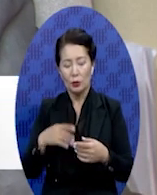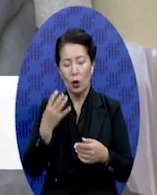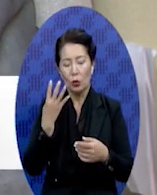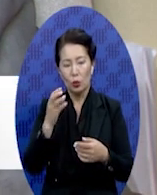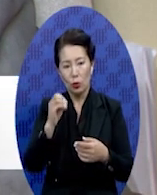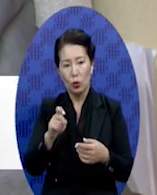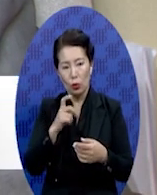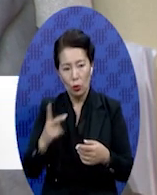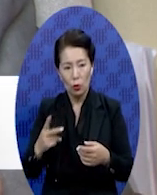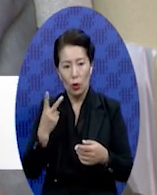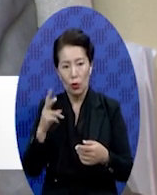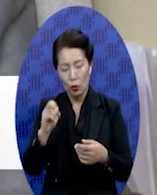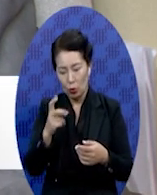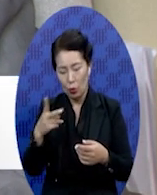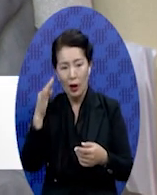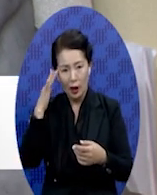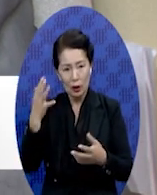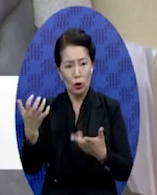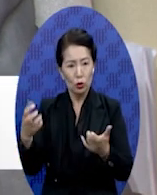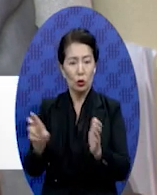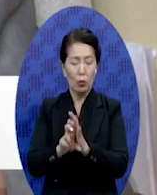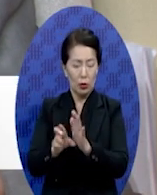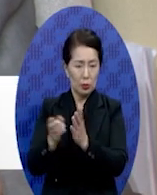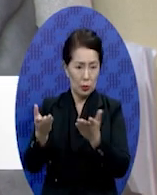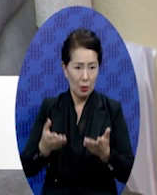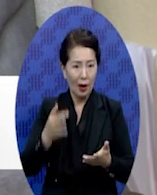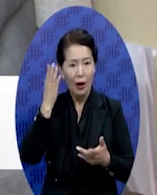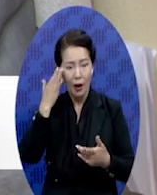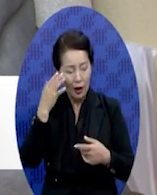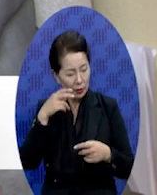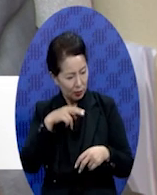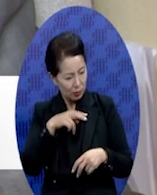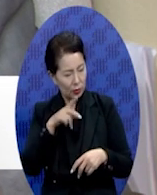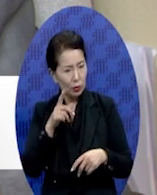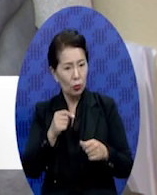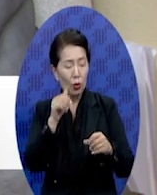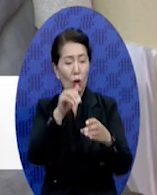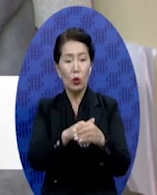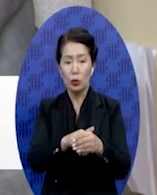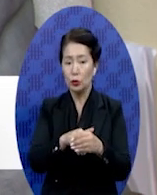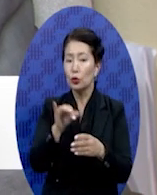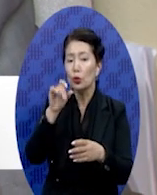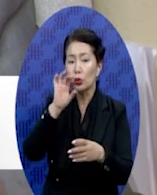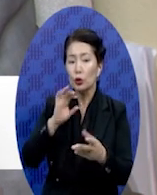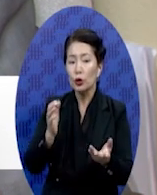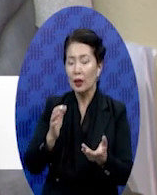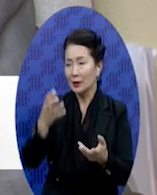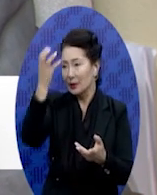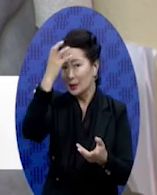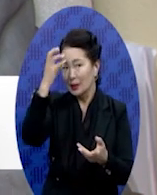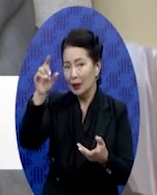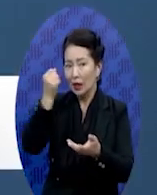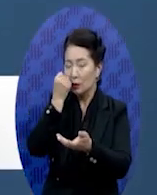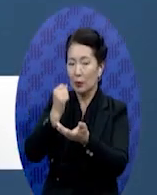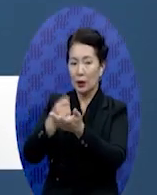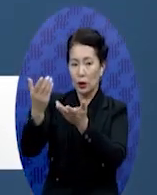2% хүүтэй их усруул гадаадд маш их боломж байна тийм. Тэгэхээр гадаадынхаа юу гэж л гадаадын хөрөнгө оруулагч нар юу сонирхож чинь тэгэхээр засгийн газар нь